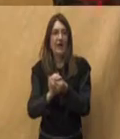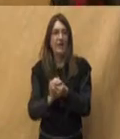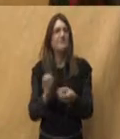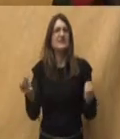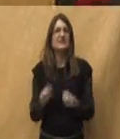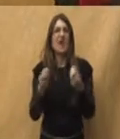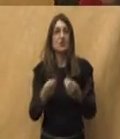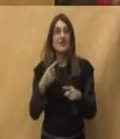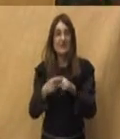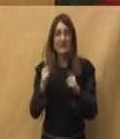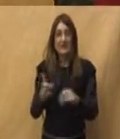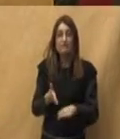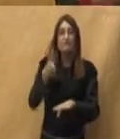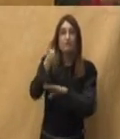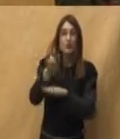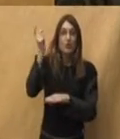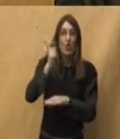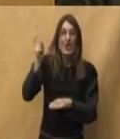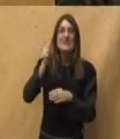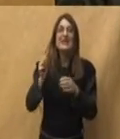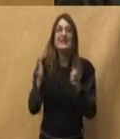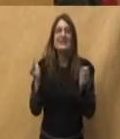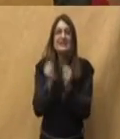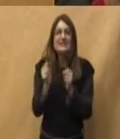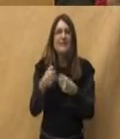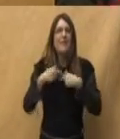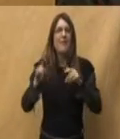mogli ući u zimski period sa jakim imunitetom i,